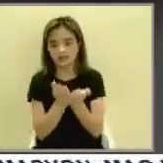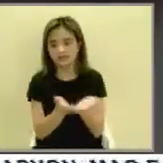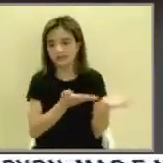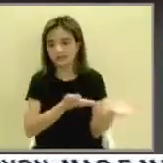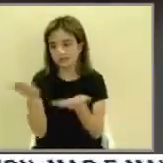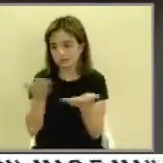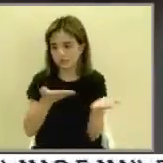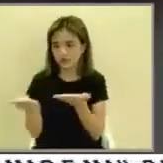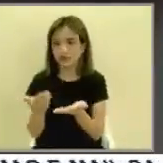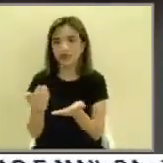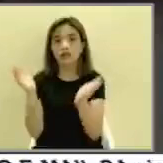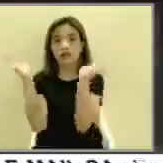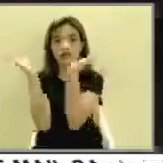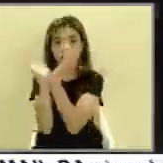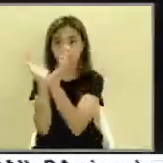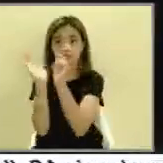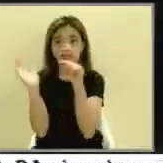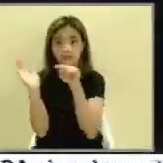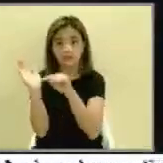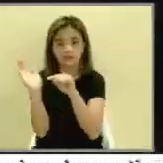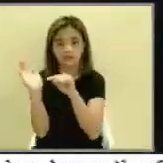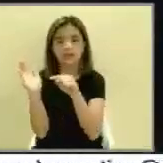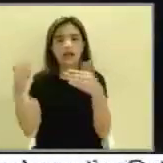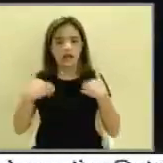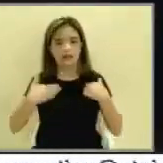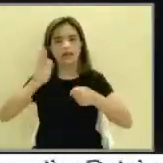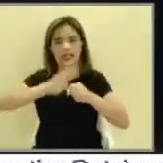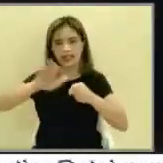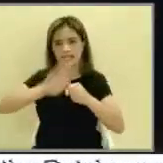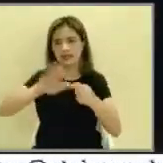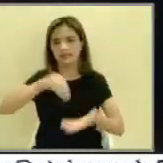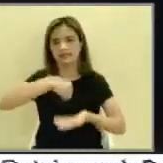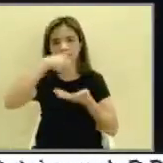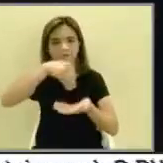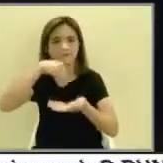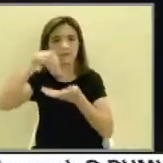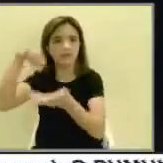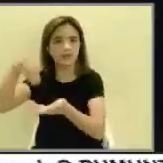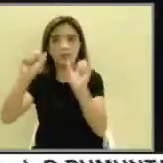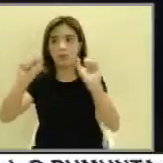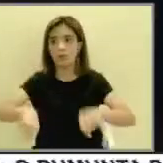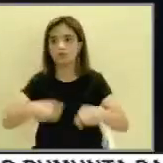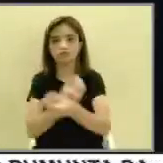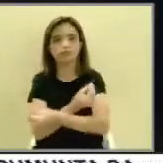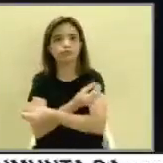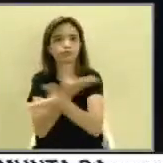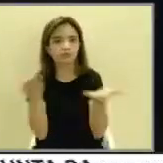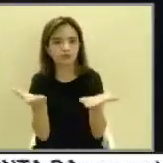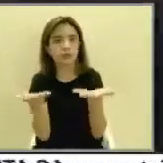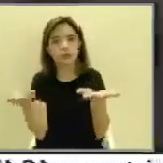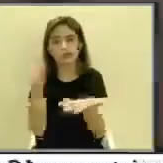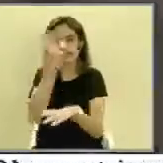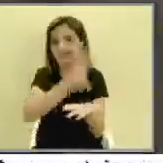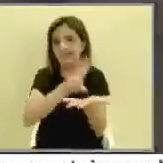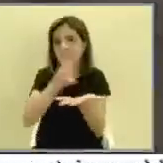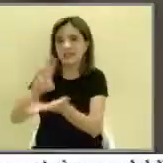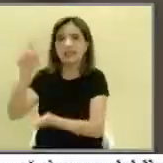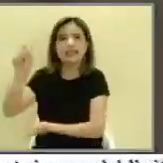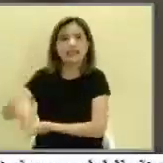Welfare Department na may sapat itong relief items na pwedeng ipamahagi sa mga lugar na nangangailangan pa ng tulong.